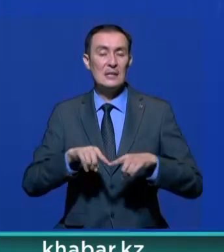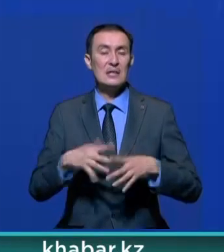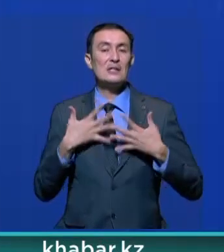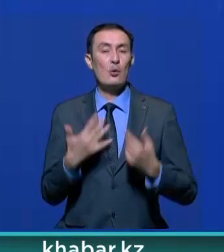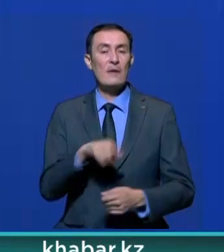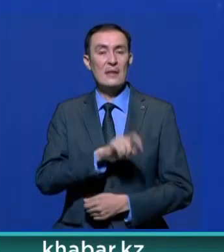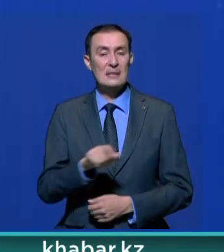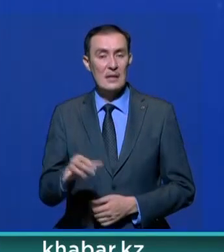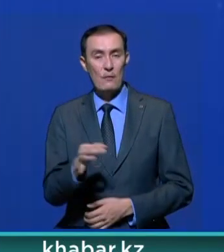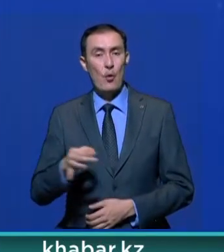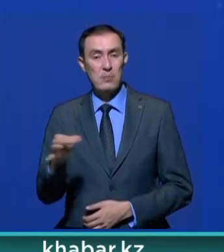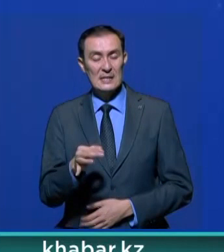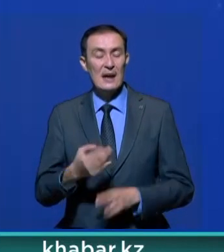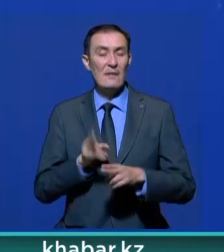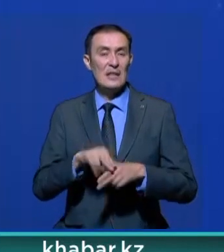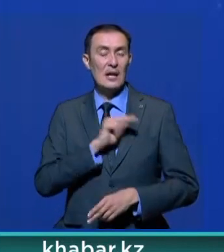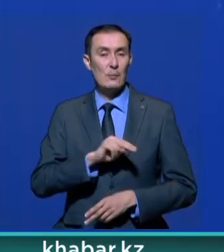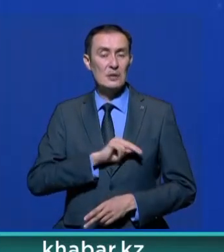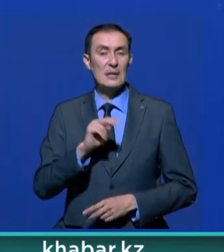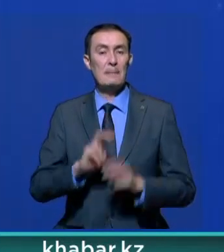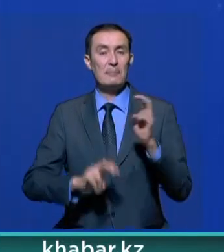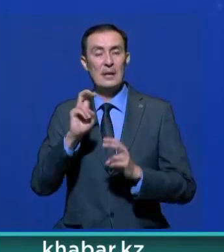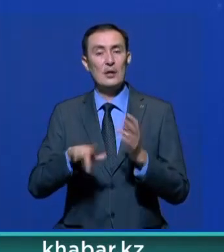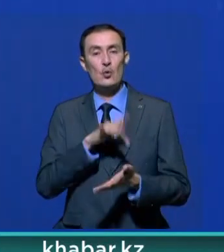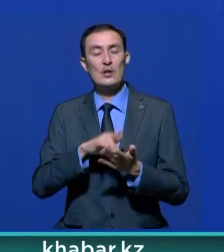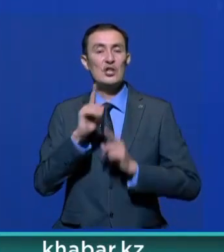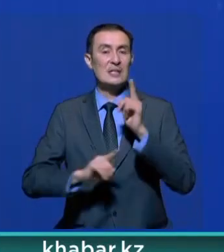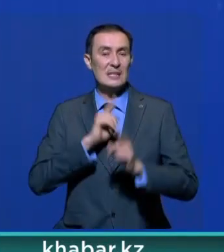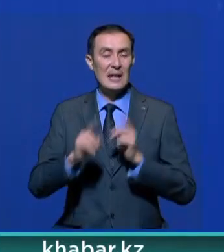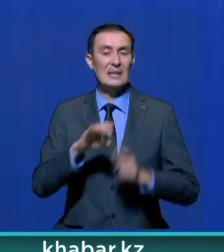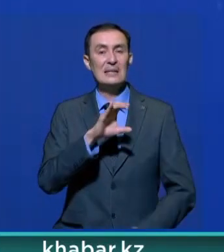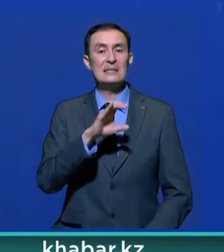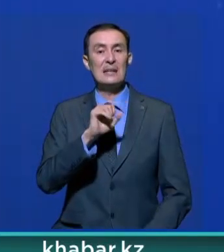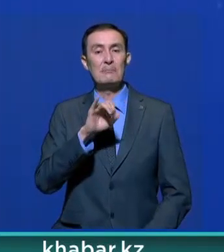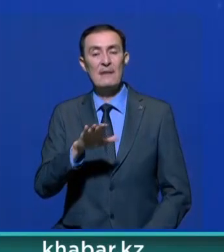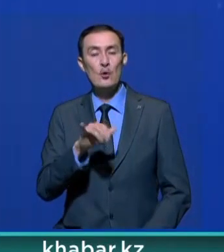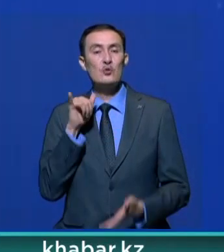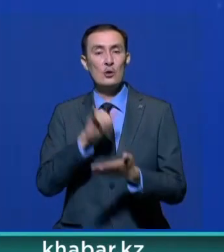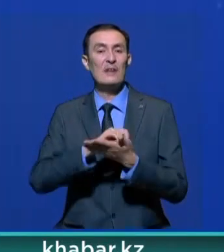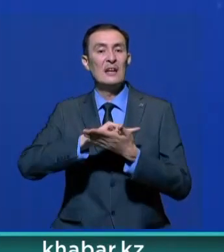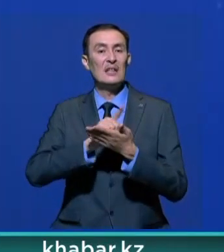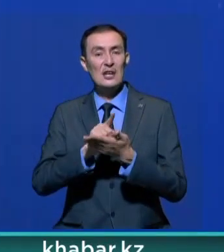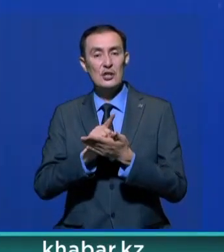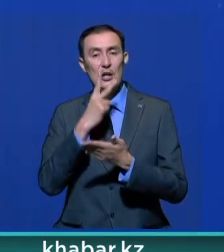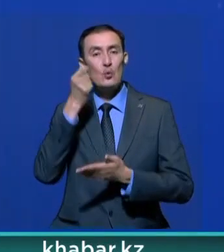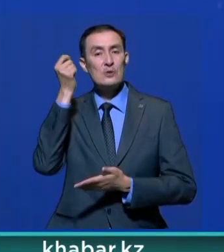жителей области. В рамках этой работы на предприятиях в городах Жезказган и Сатпаев установят датчики для мониторинга выбросов в атмосферу.